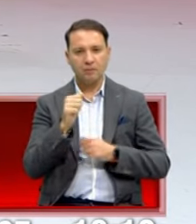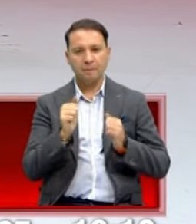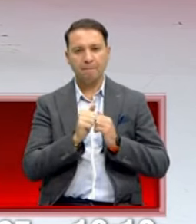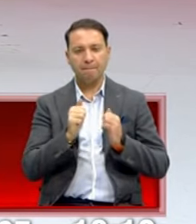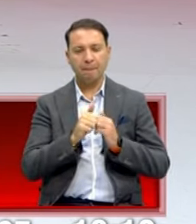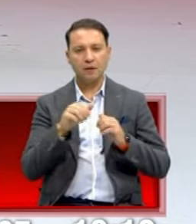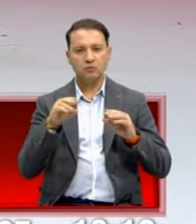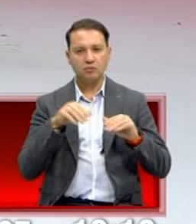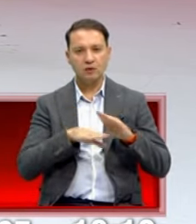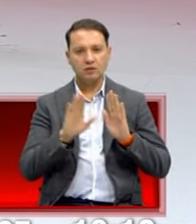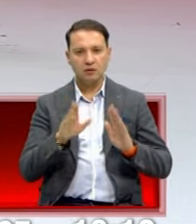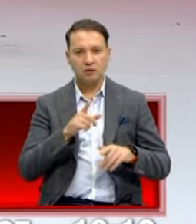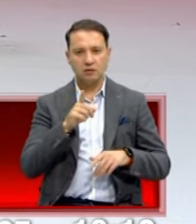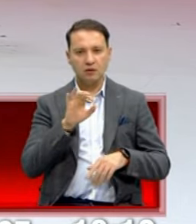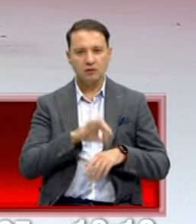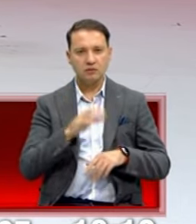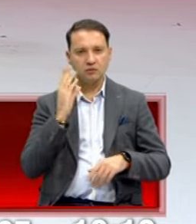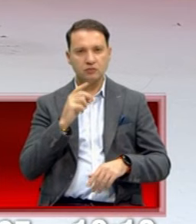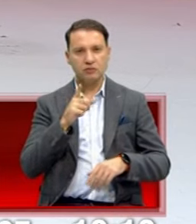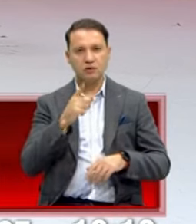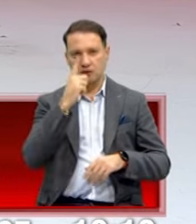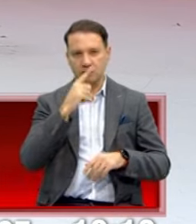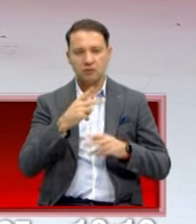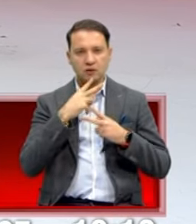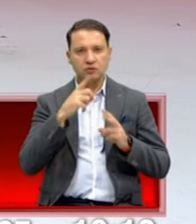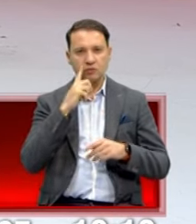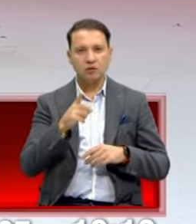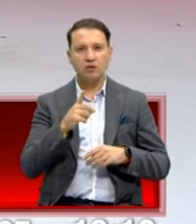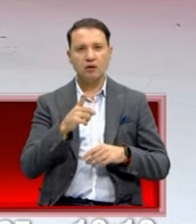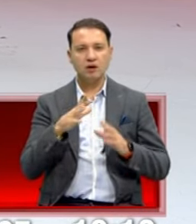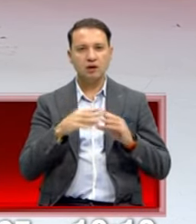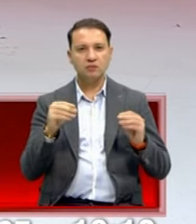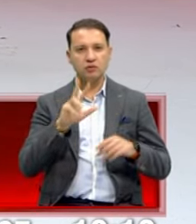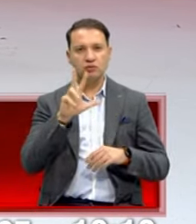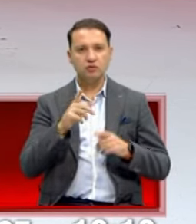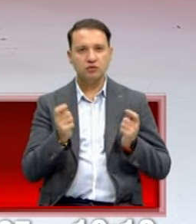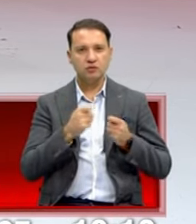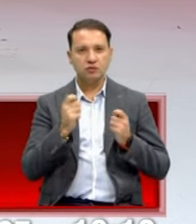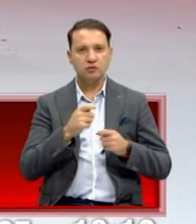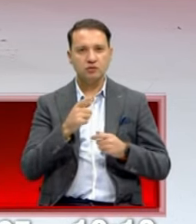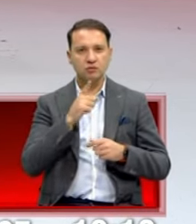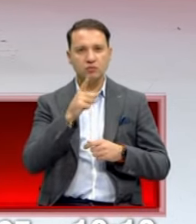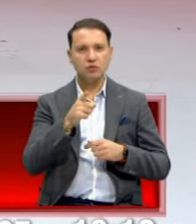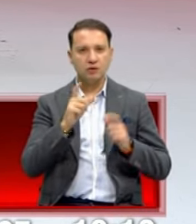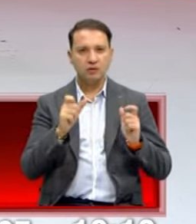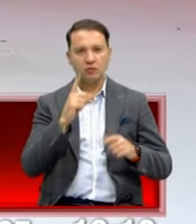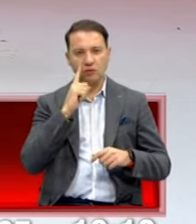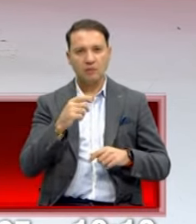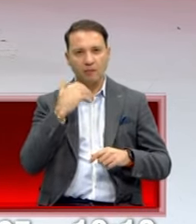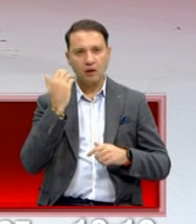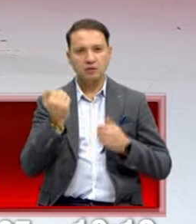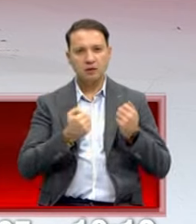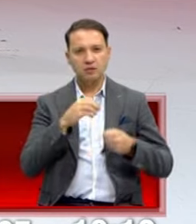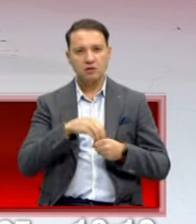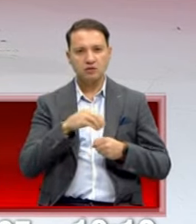birlikte toprak altında kaldığı anlaşılıyor. Resmi açıklamaya göre kayıp 3 çalışanın da işte burada gördüğünüz beyaz